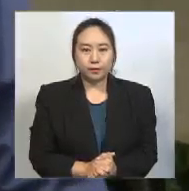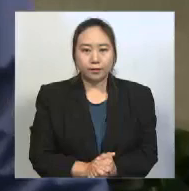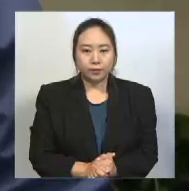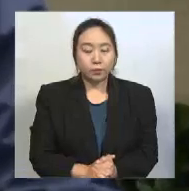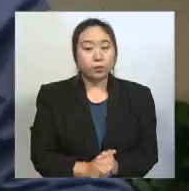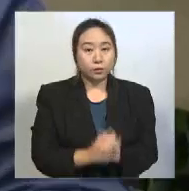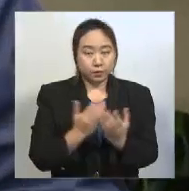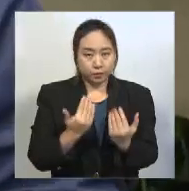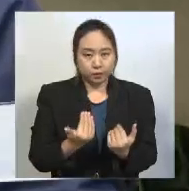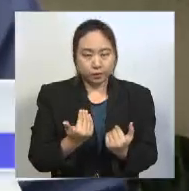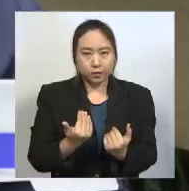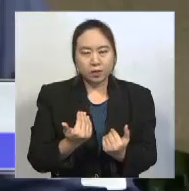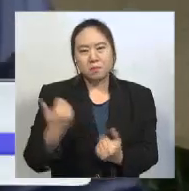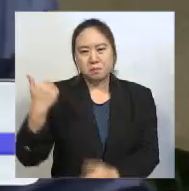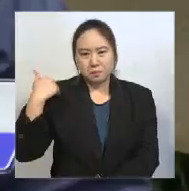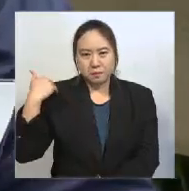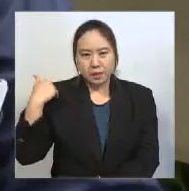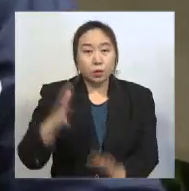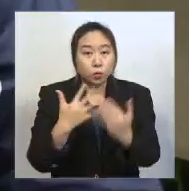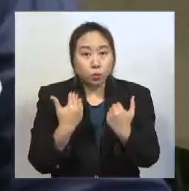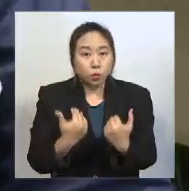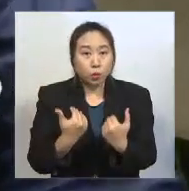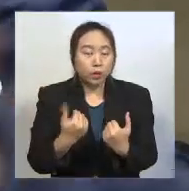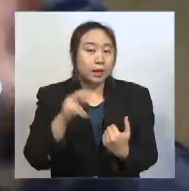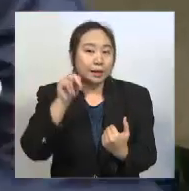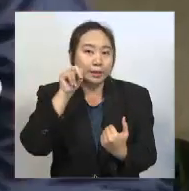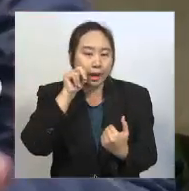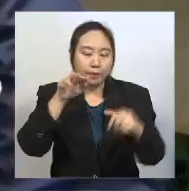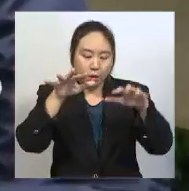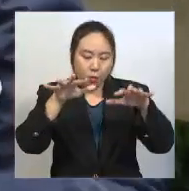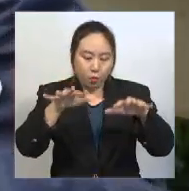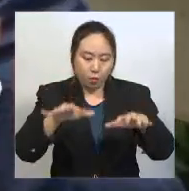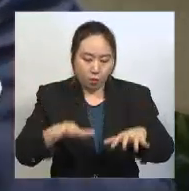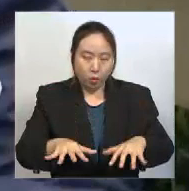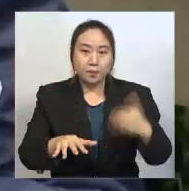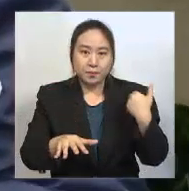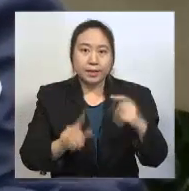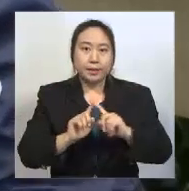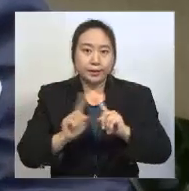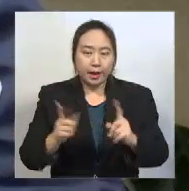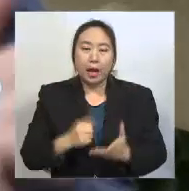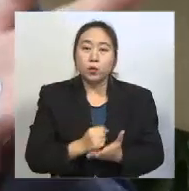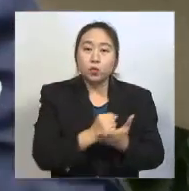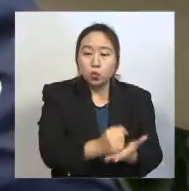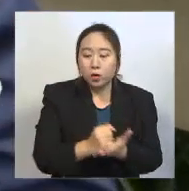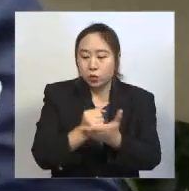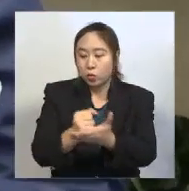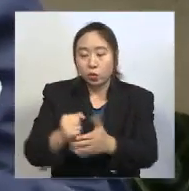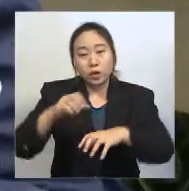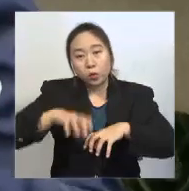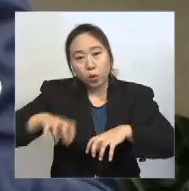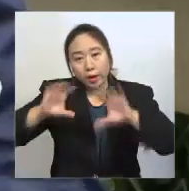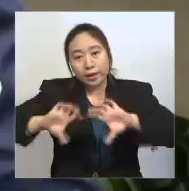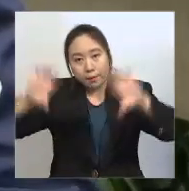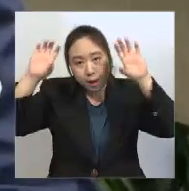ค่ะก็อย่างที่บอกนะคะว่ายังมีแม้ว่าตอนนี้สถานการณ์น้ำจะลดลงในหลายพื้นที่แต่การเข้าให้ความช่วยเหลือจากหน่วยงานภาครัฐเองภาคเอก